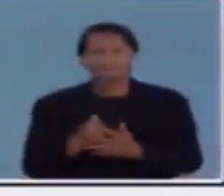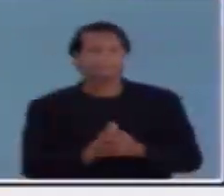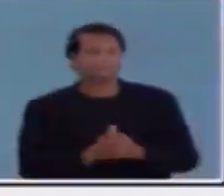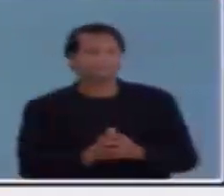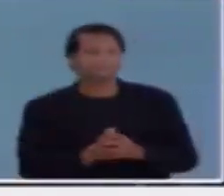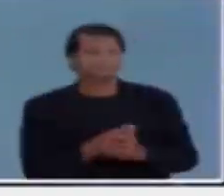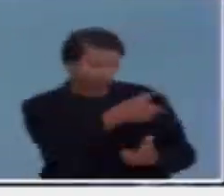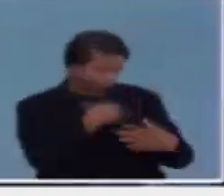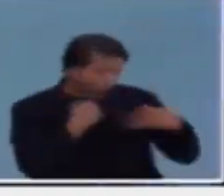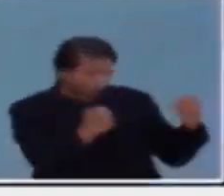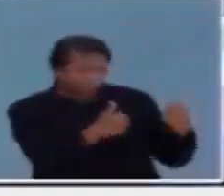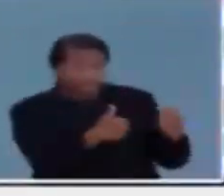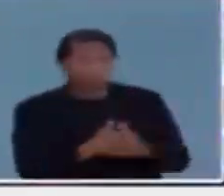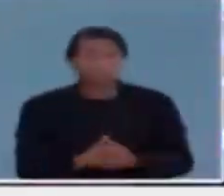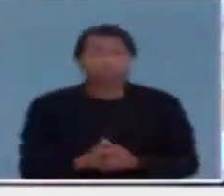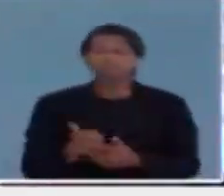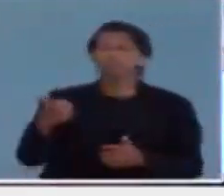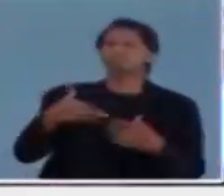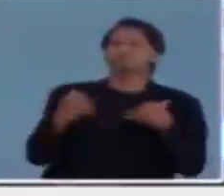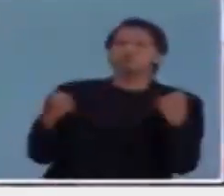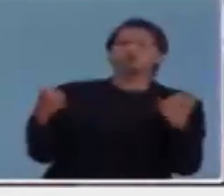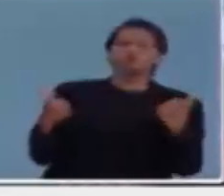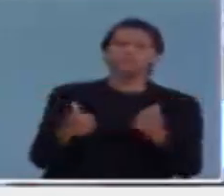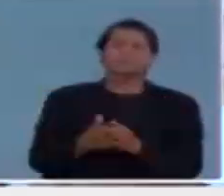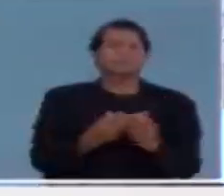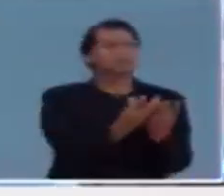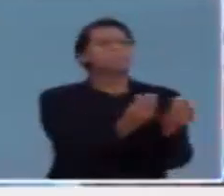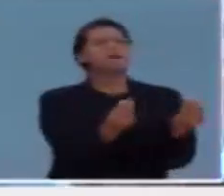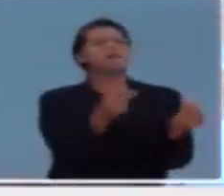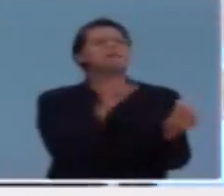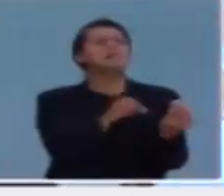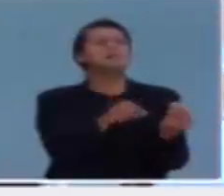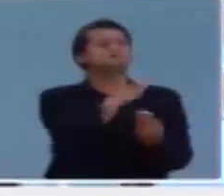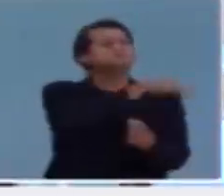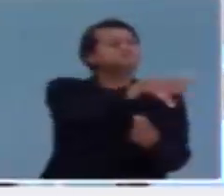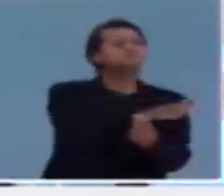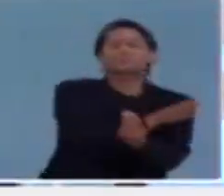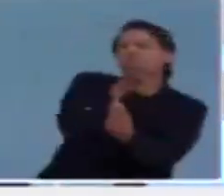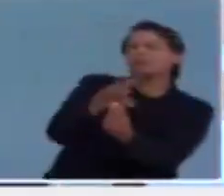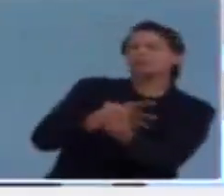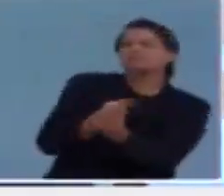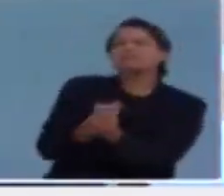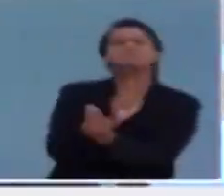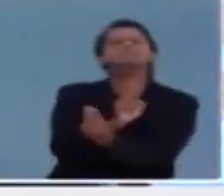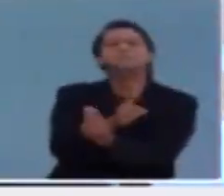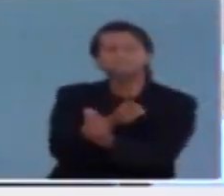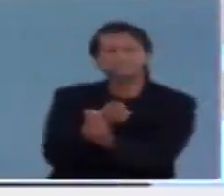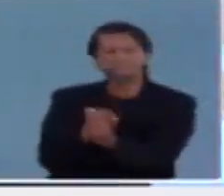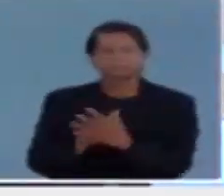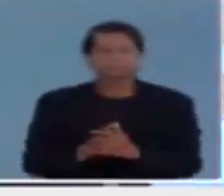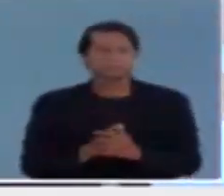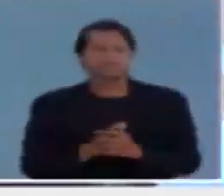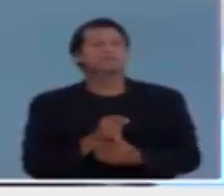kabarnya hari ini? Baik. Nah, apa nih Mbak yang menarik dari Bali Bird Park sehingga Mbak Lili tertarik untuk datang ke sini? Karena kan hari ini mumpung hari libur,